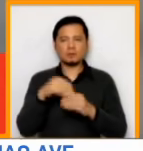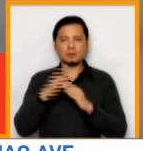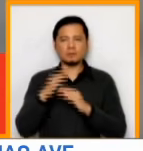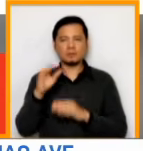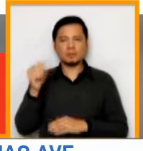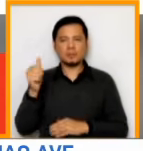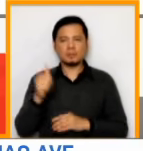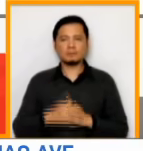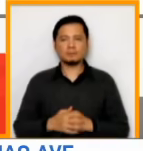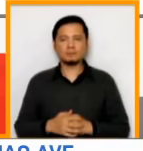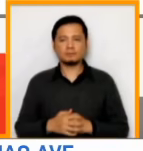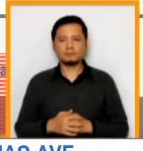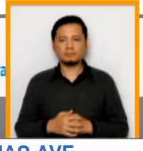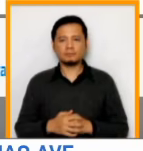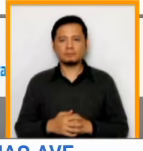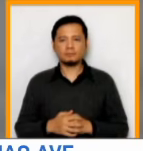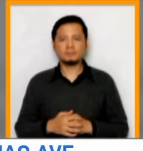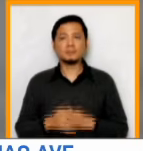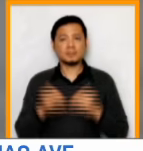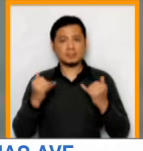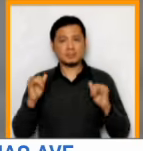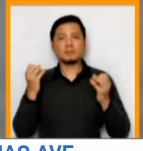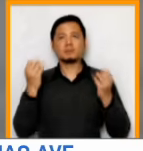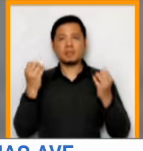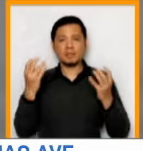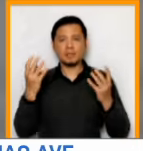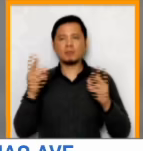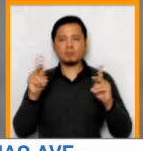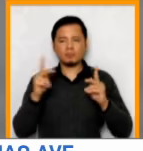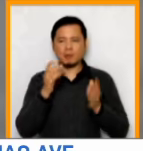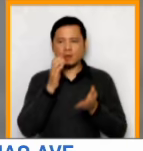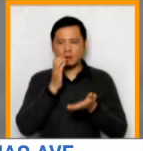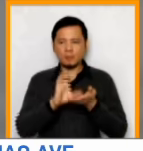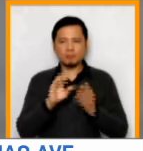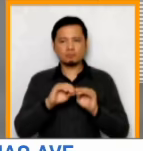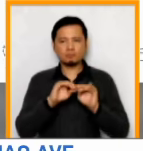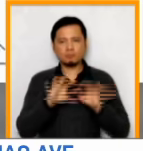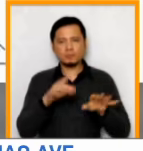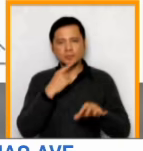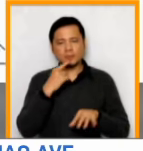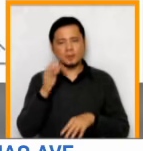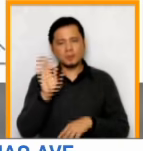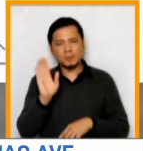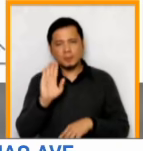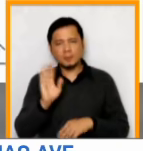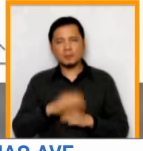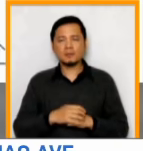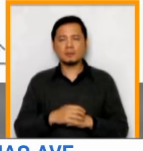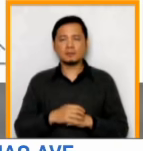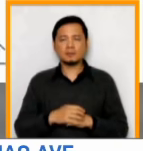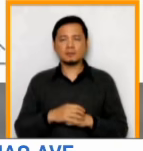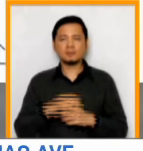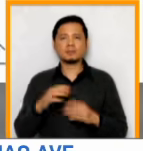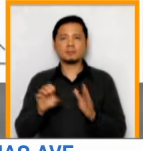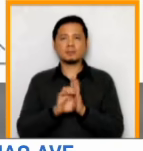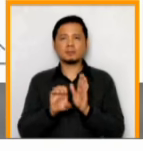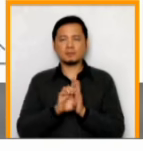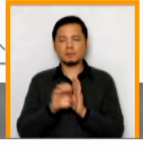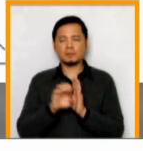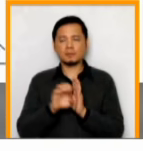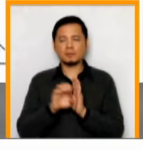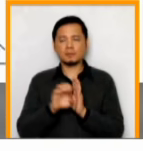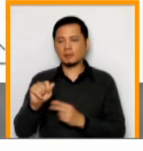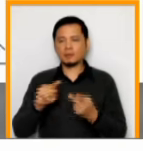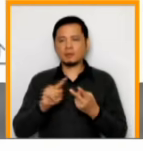bumuhos pa rin ang pagbati para kay Rabiya. Full force ang Pinay Beauty Queens gaya na Miss Universe 2015 P Awards back at Miss Universe